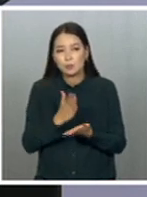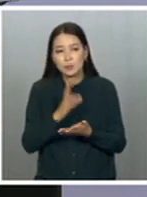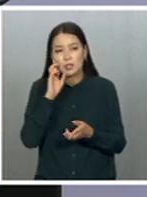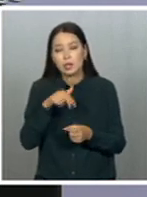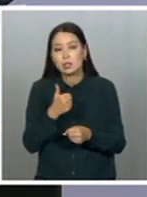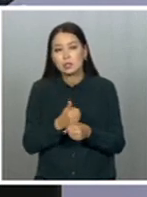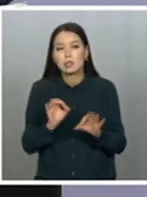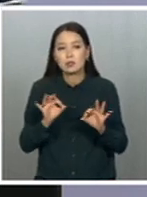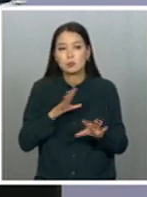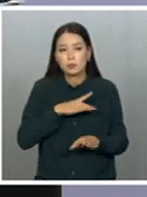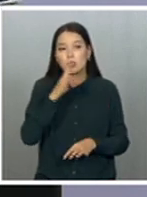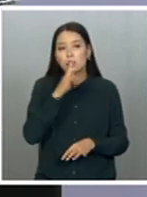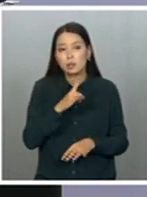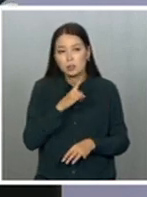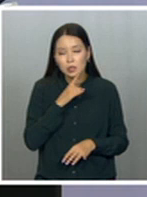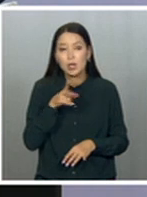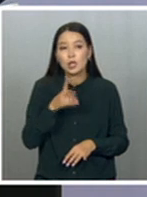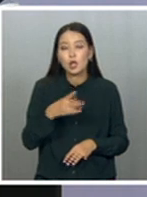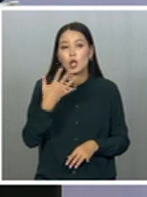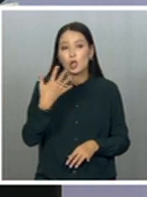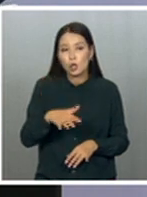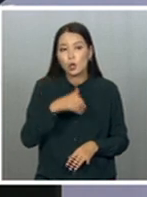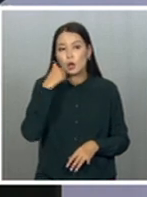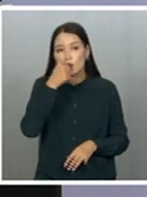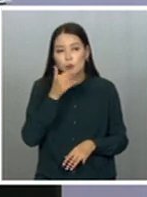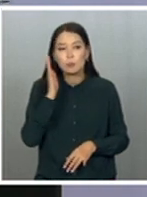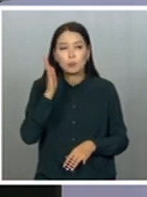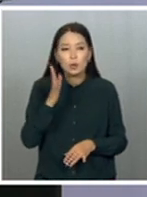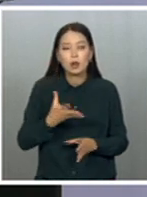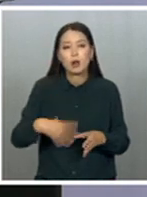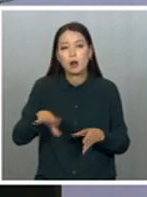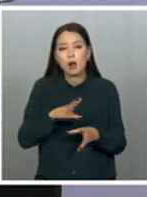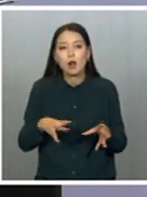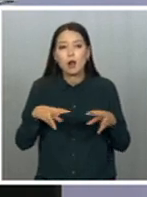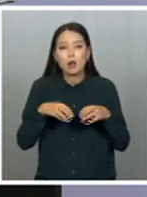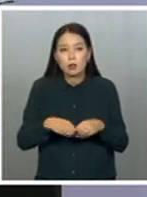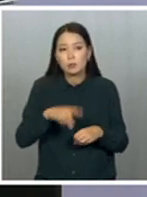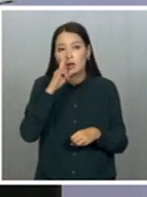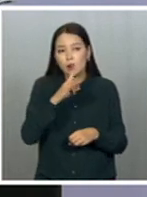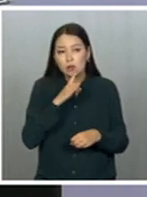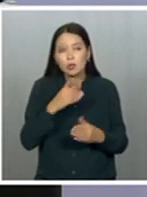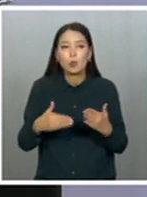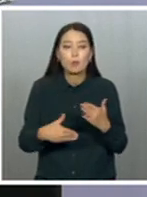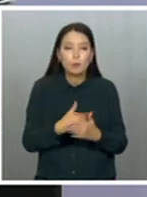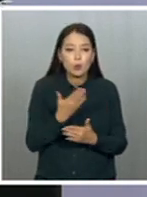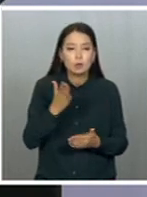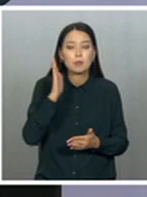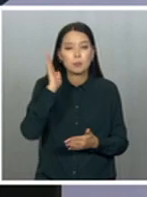өтті, Қазақстан 2050 стратегиясы қалыптасқан мемлекеттің жаңа саяси бағыты